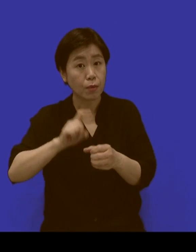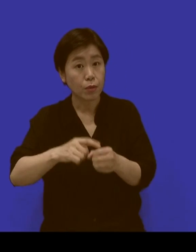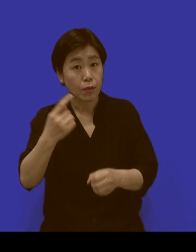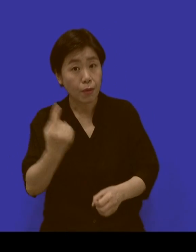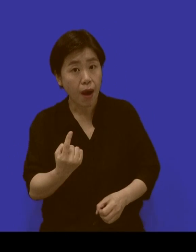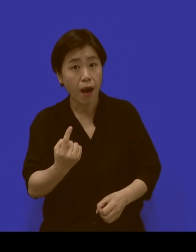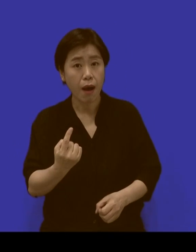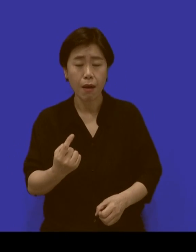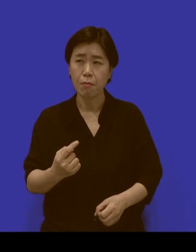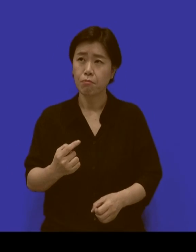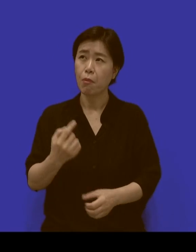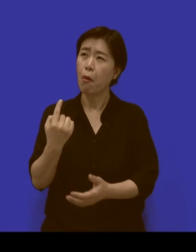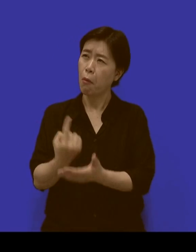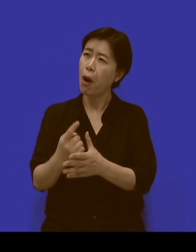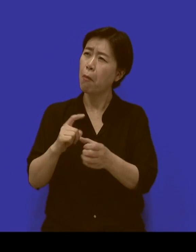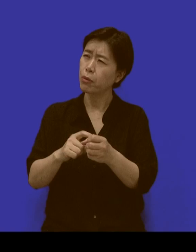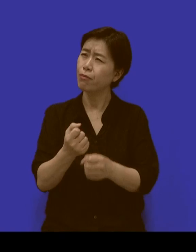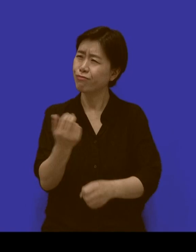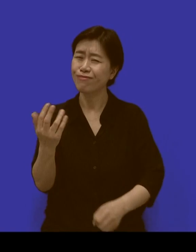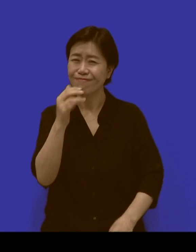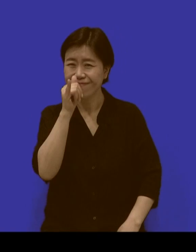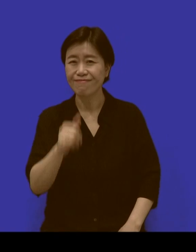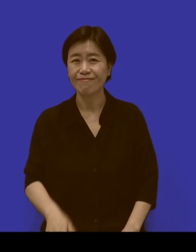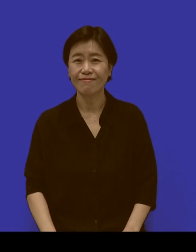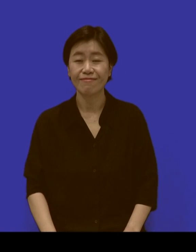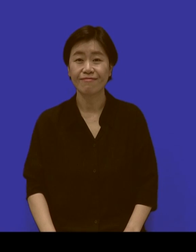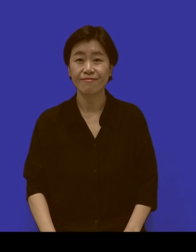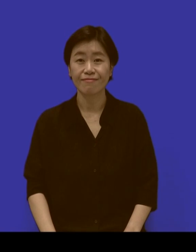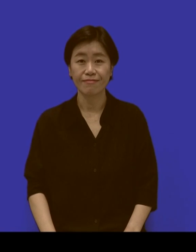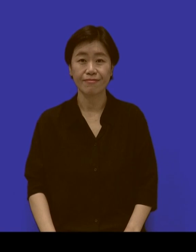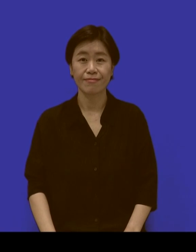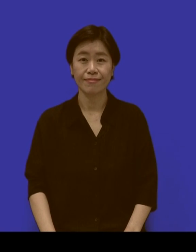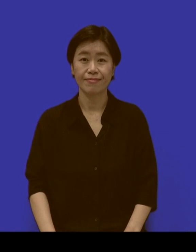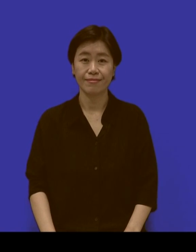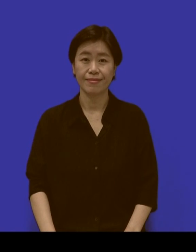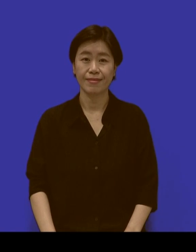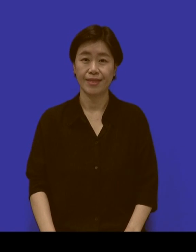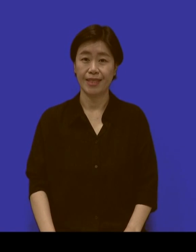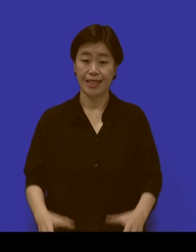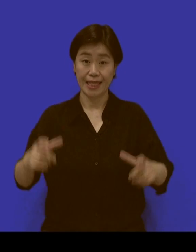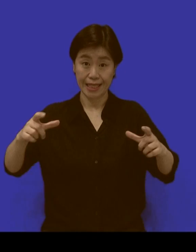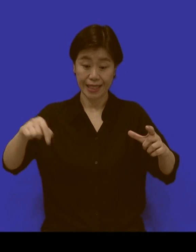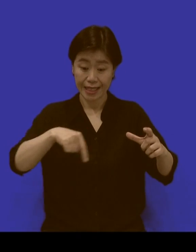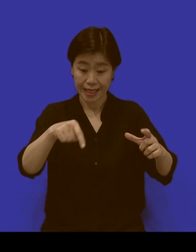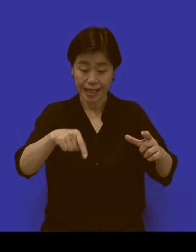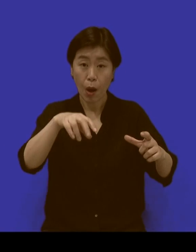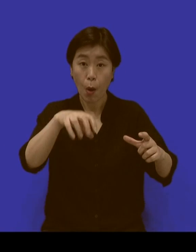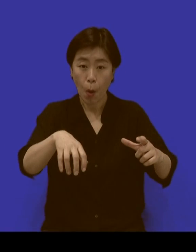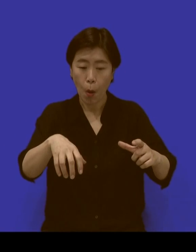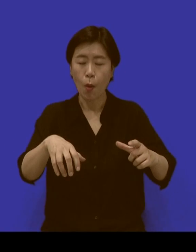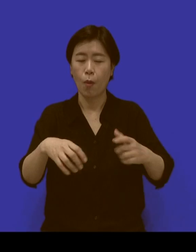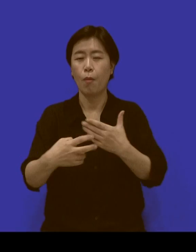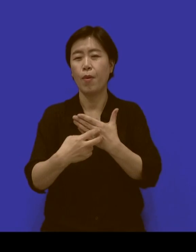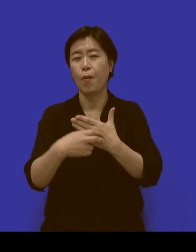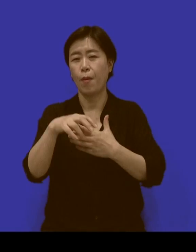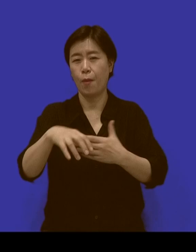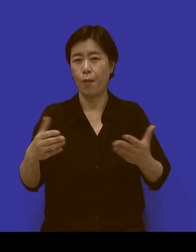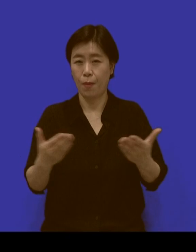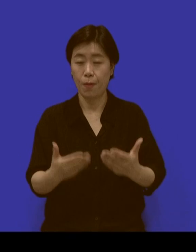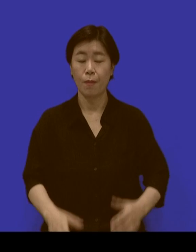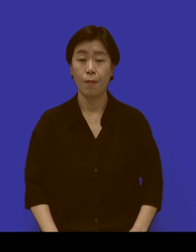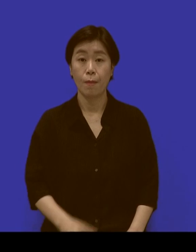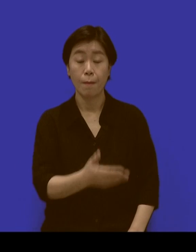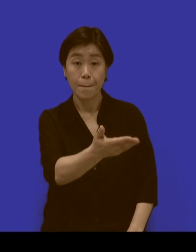뭐 겸사겸사. 겸사겸사. 시카고 어느 쪽이요? 다운타운에 병원이 있습니다. 네, 그러시군요. 교수님이 얼마